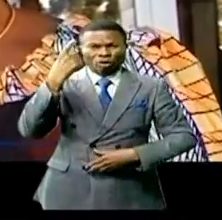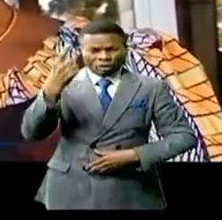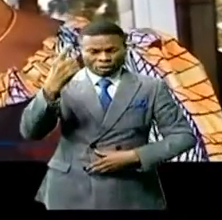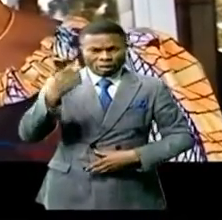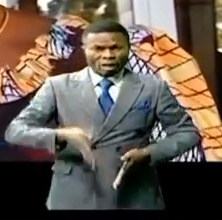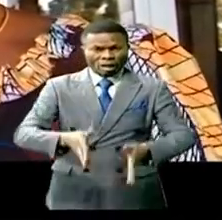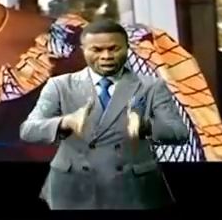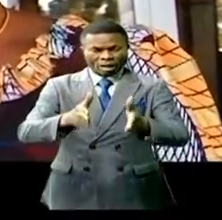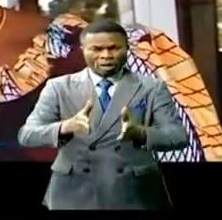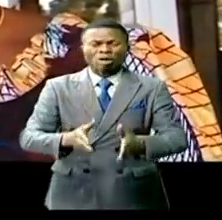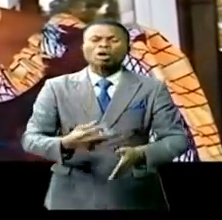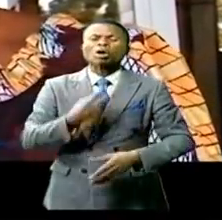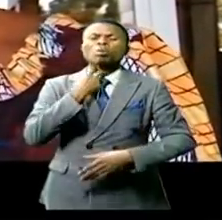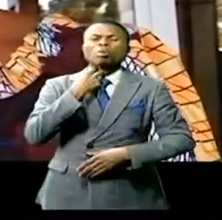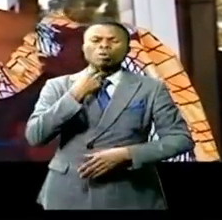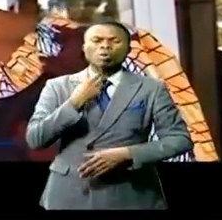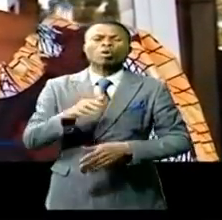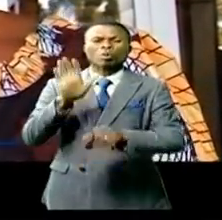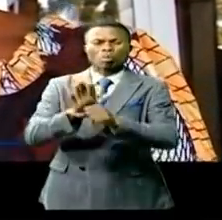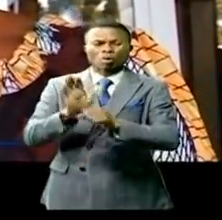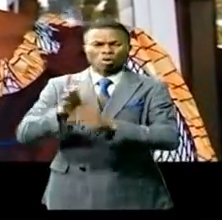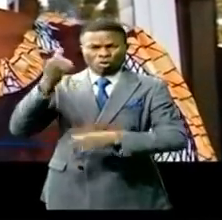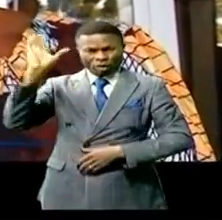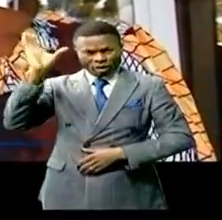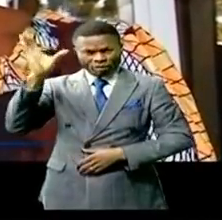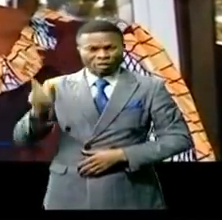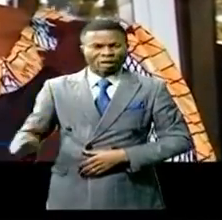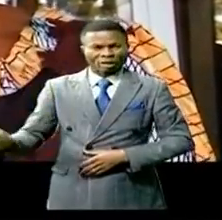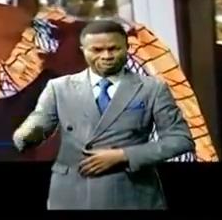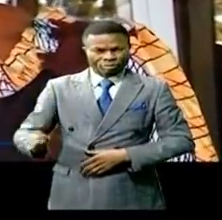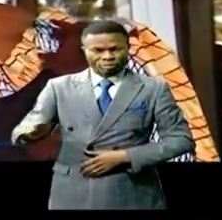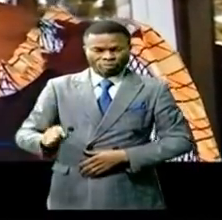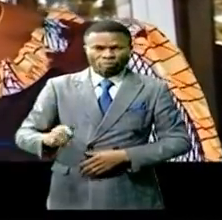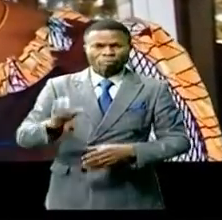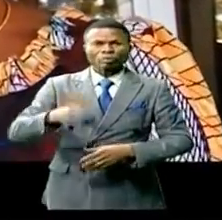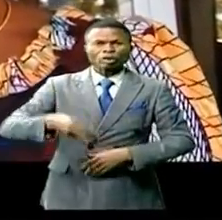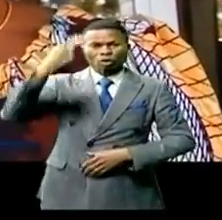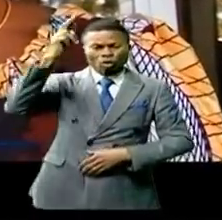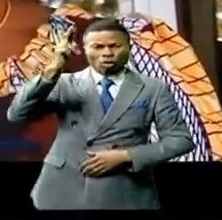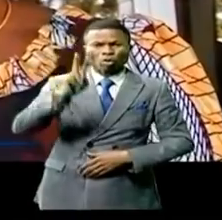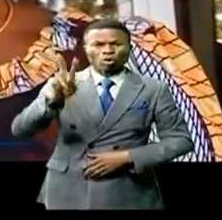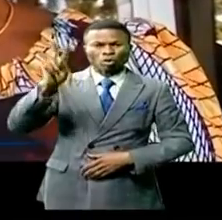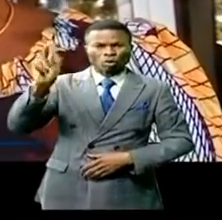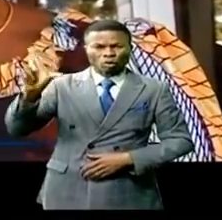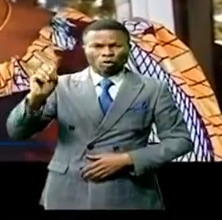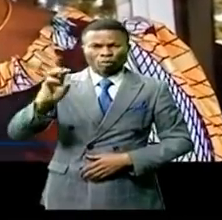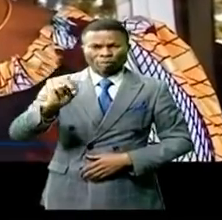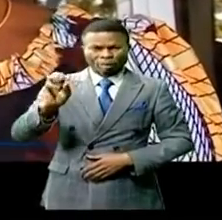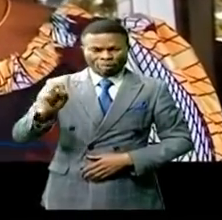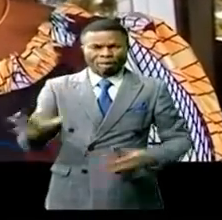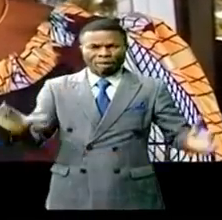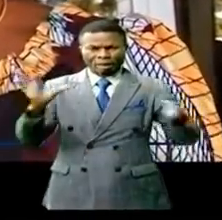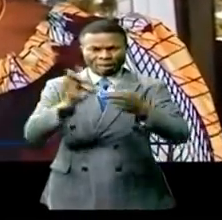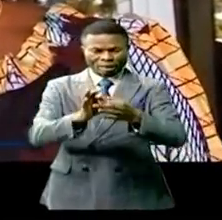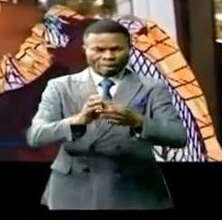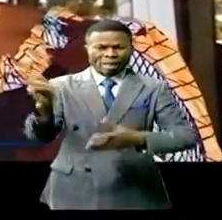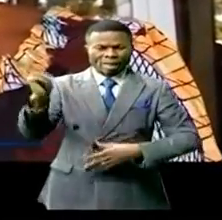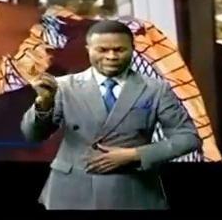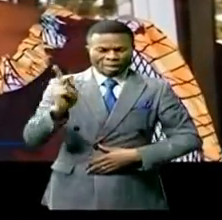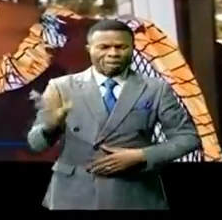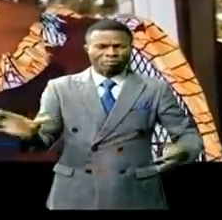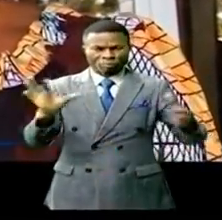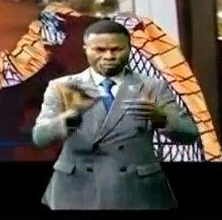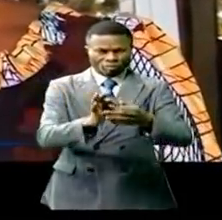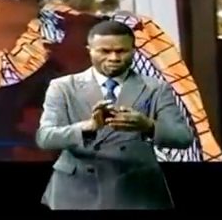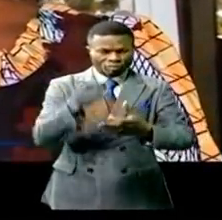désenclave le territoire de de hollow man i et qui va relier aussi à l'espace cassin donc du